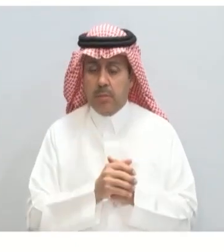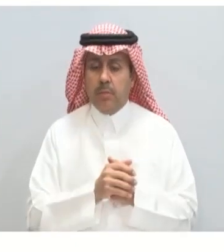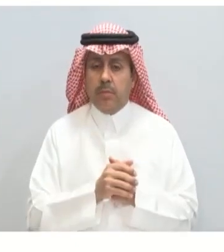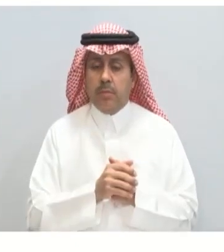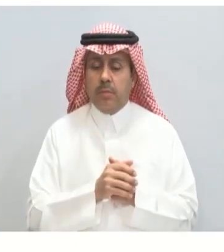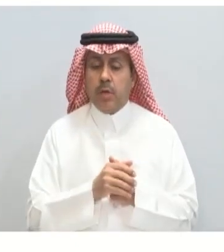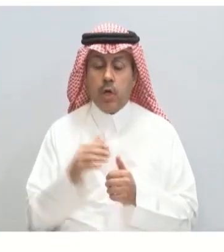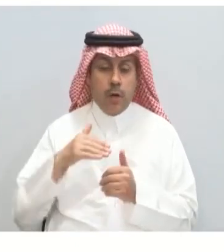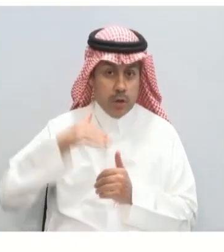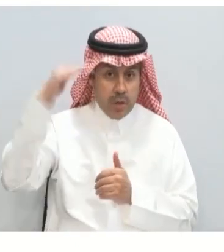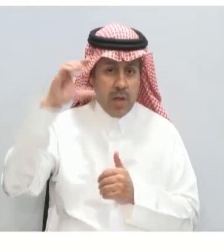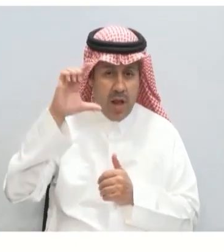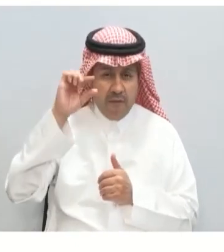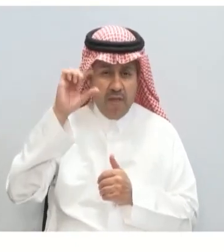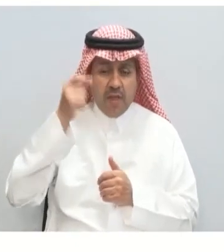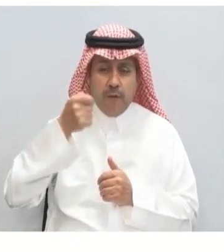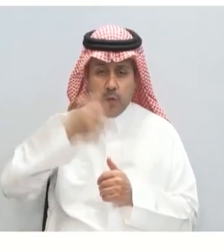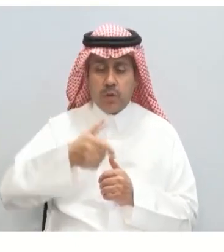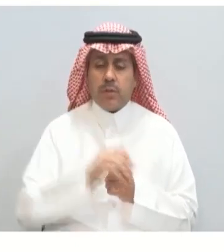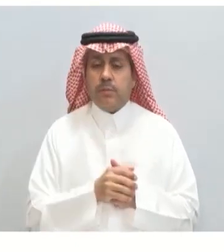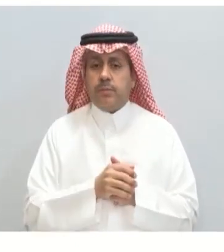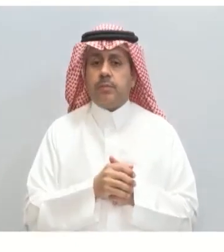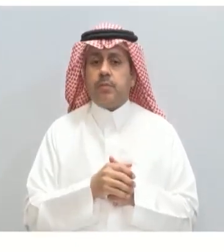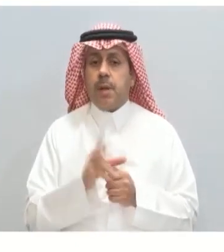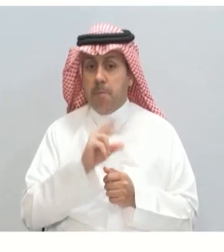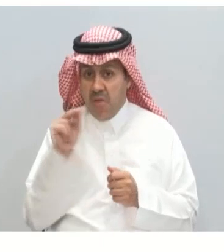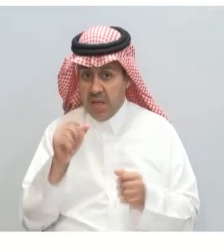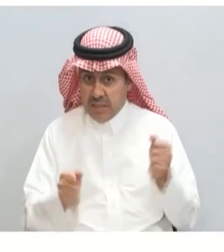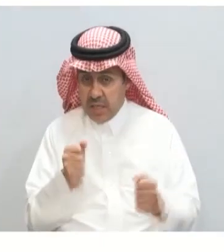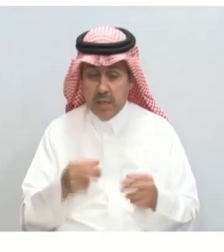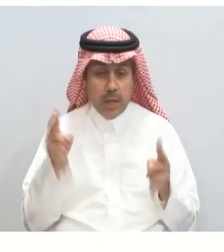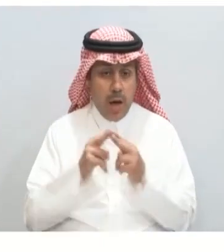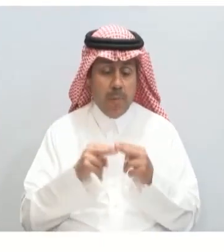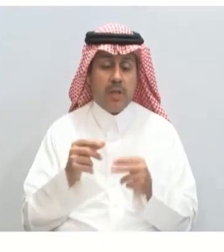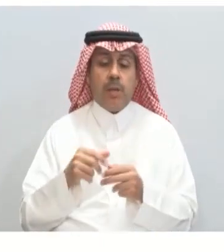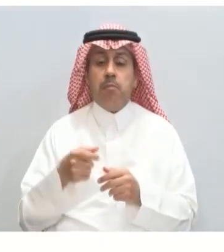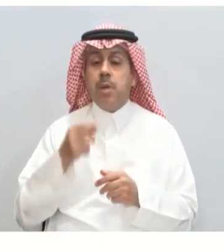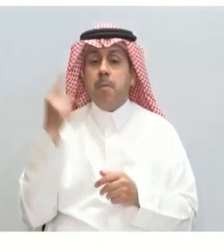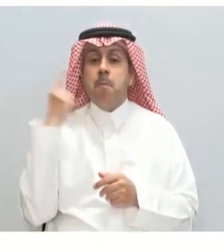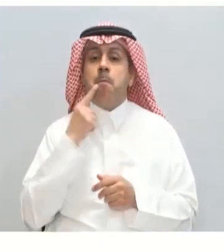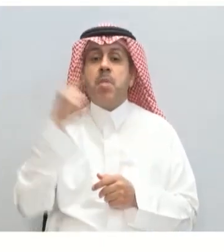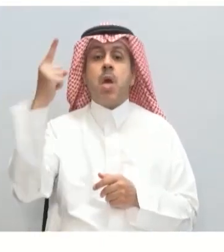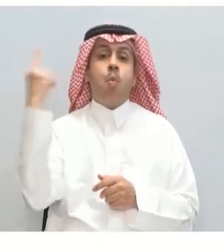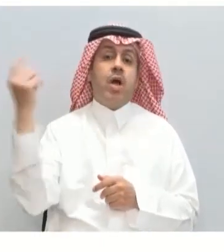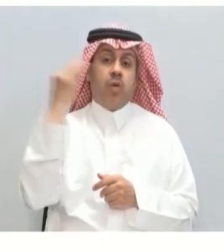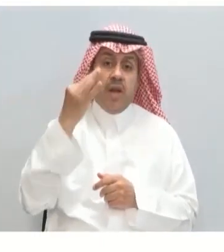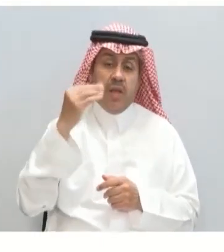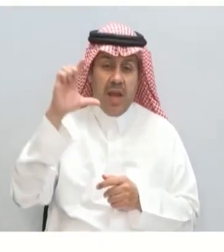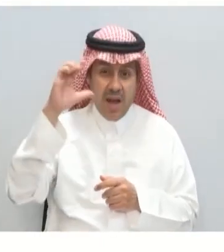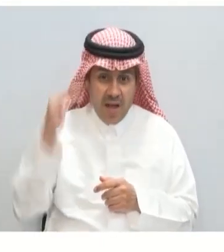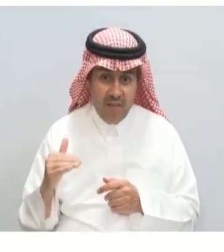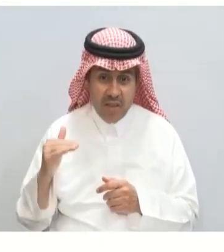تنخفض التكاليف الثابته عليها مثلا السيارات الكهربائيه من 131 انخفضت الى 100